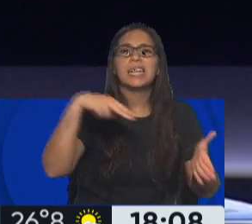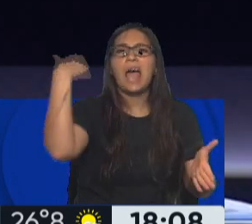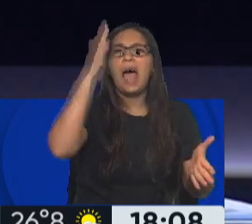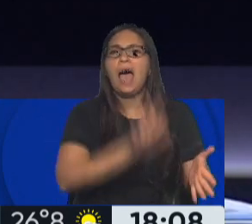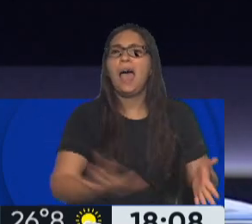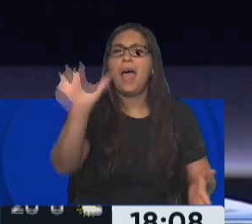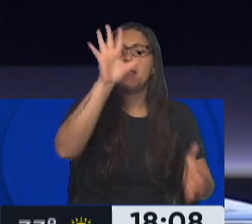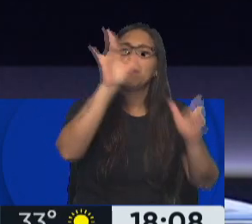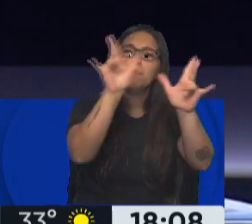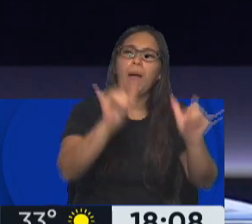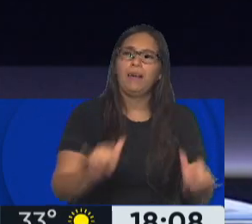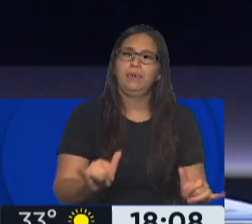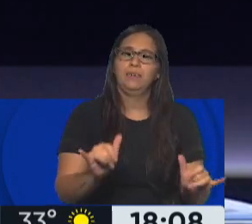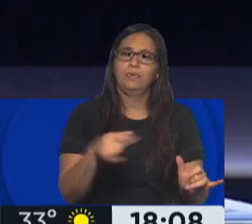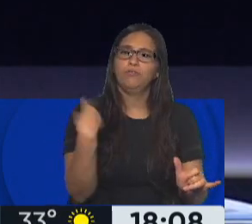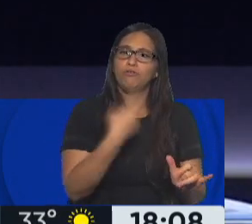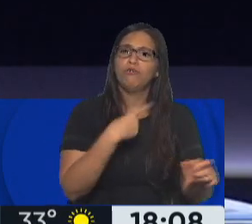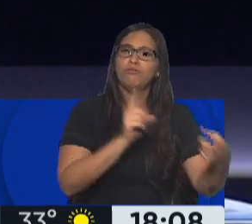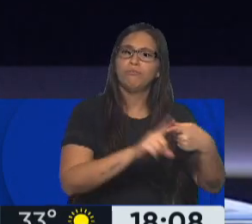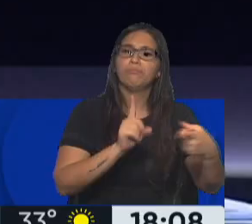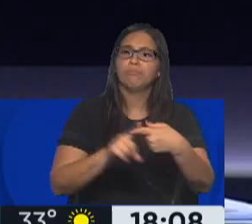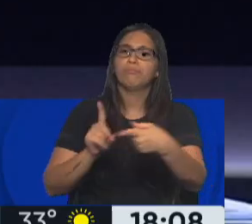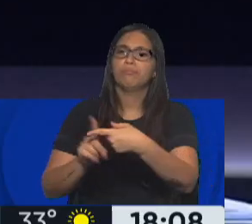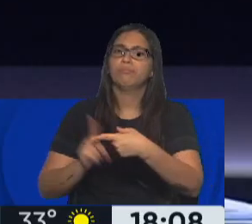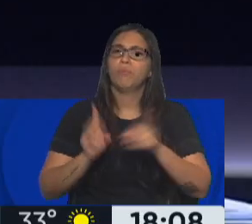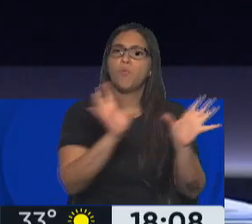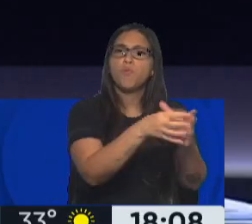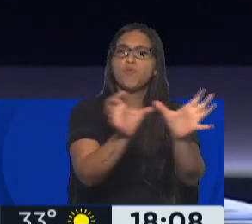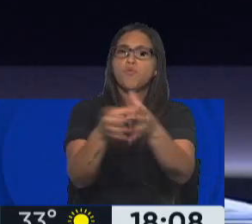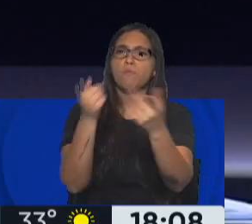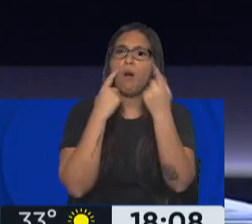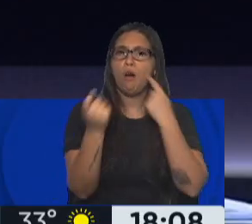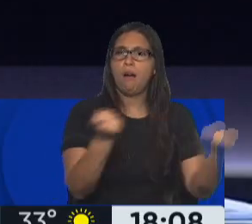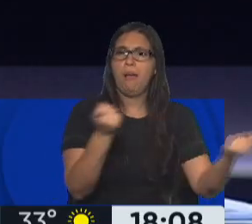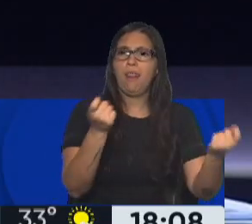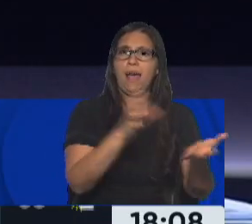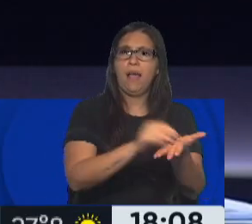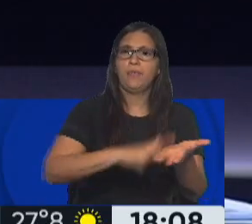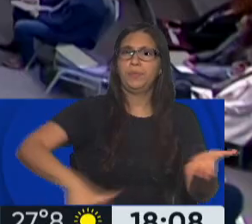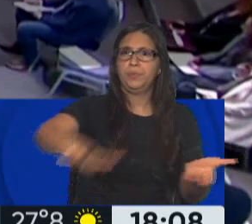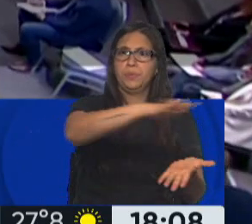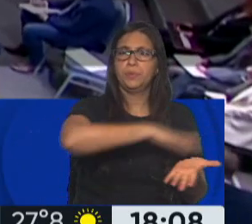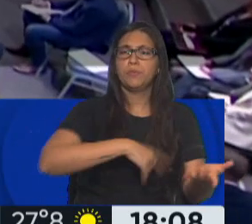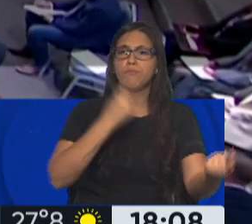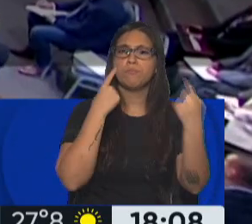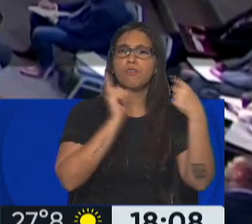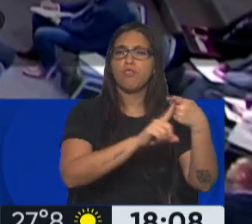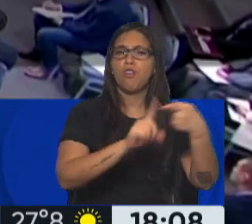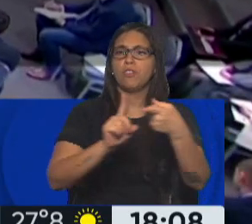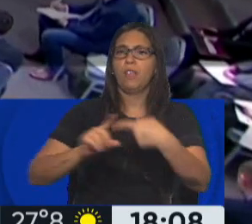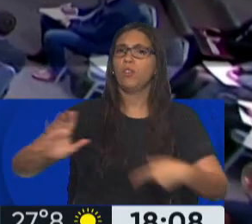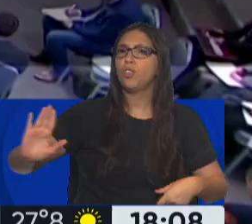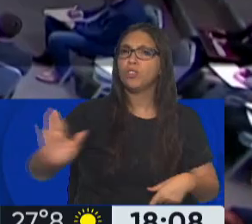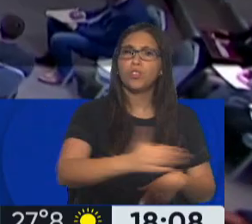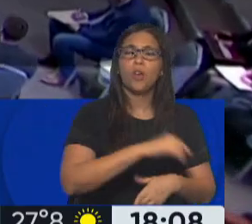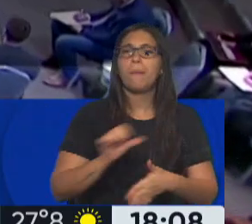что там наступит мир, спокойствие. Мы поддерживаем отношения со всеми группировками, которые там контролируют